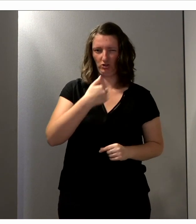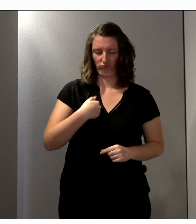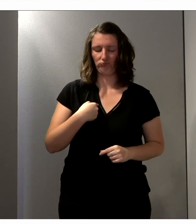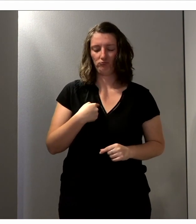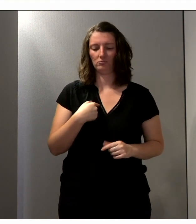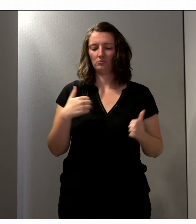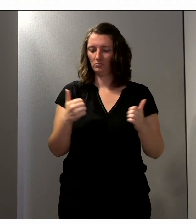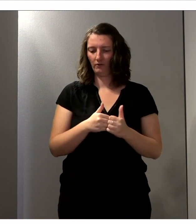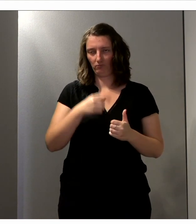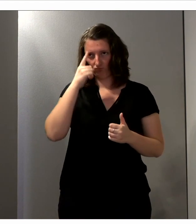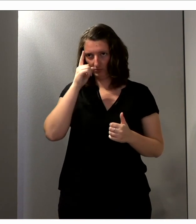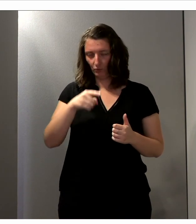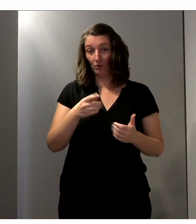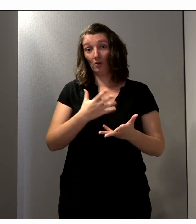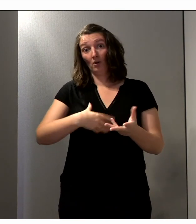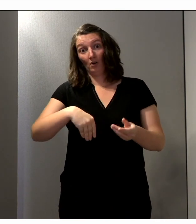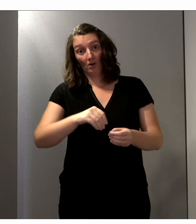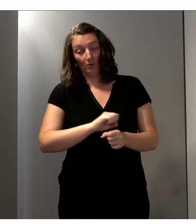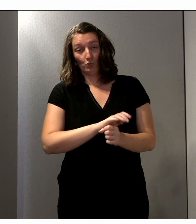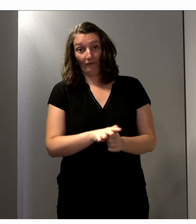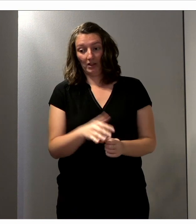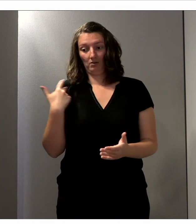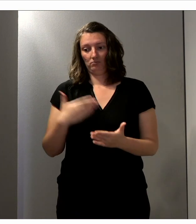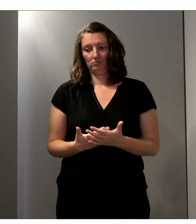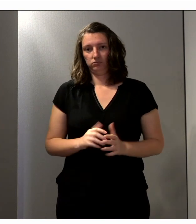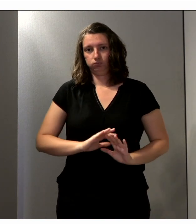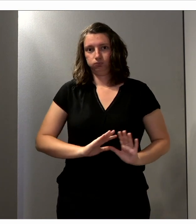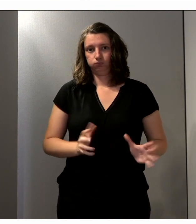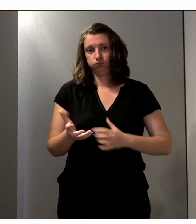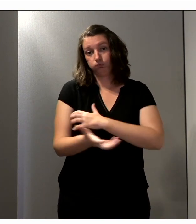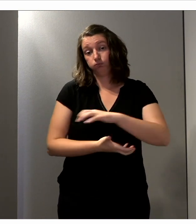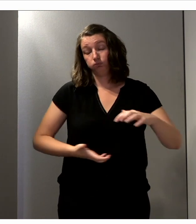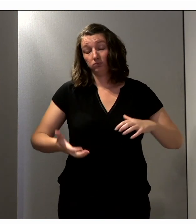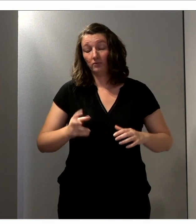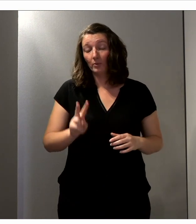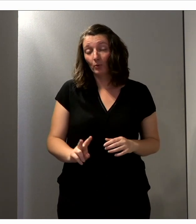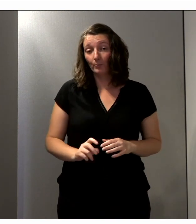Le Covid et tout compris, ça a été un drame.